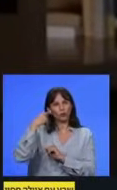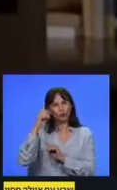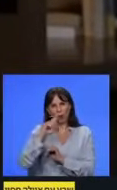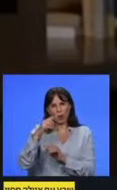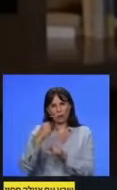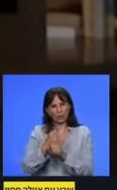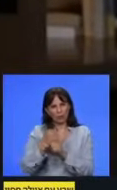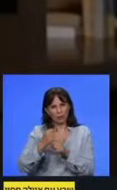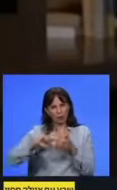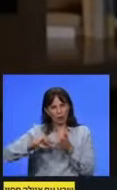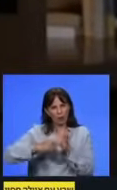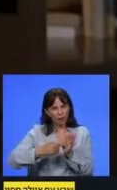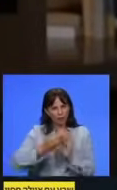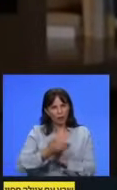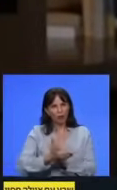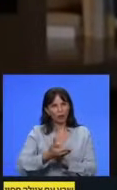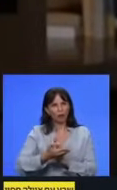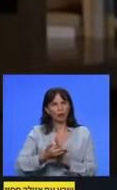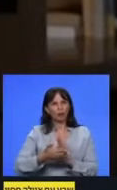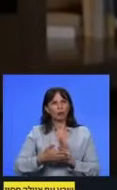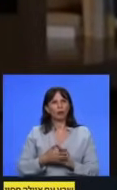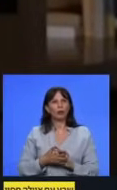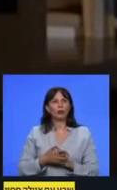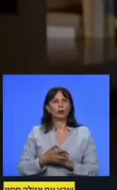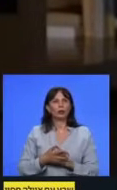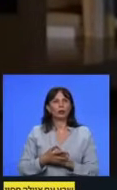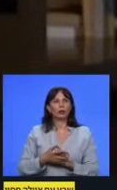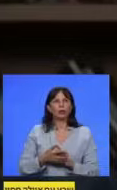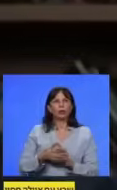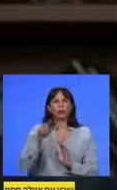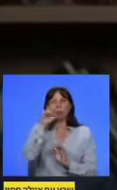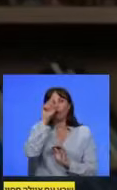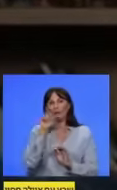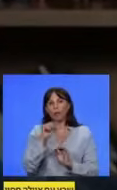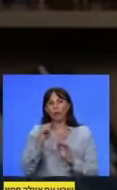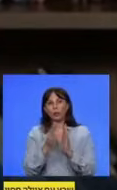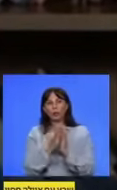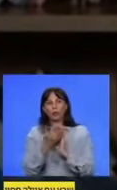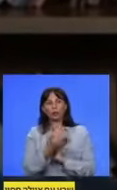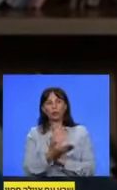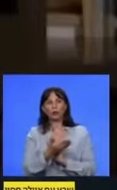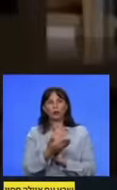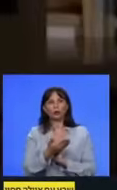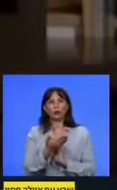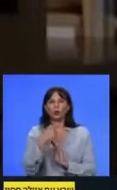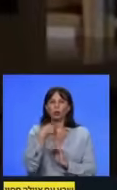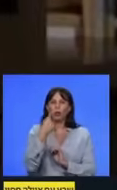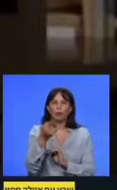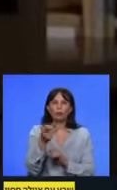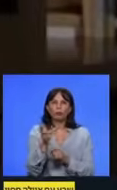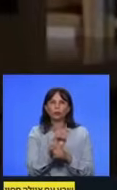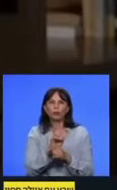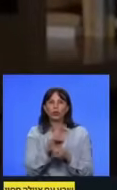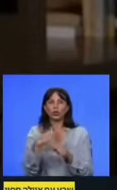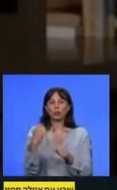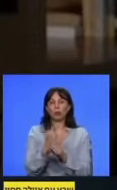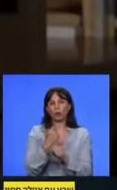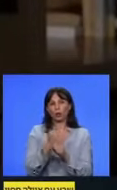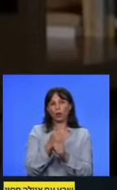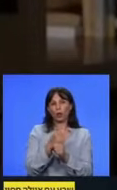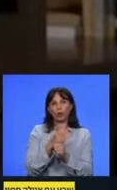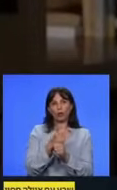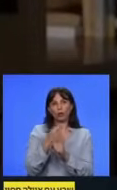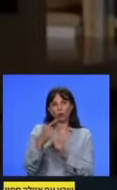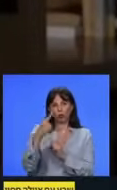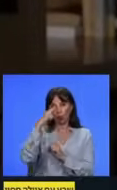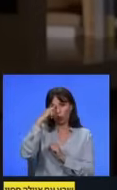את זה בכוונה. ייתכן. שמישהו ביקש ממנו אולי. ייתכן, אבל משוטה זה אומר שאתה עושה פעולה שאתה